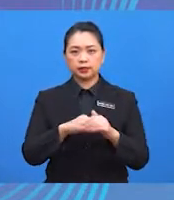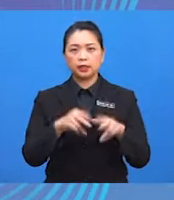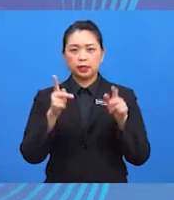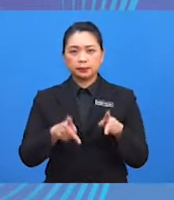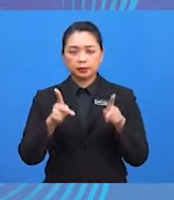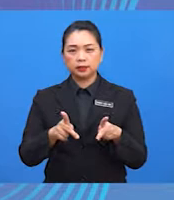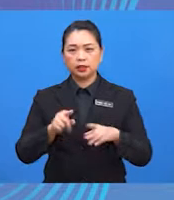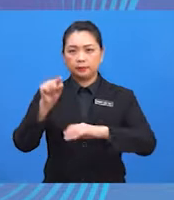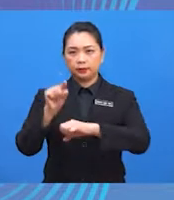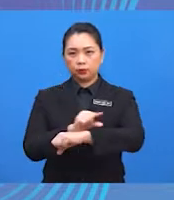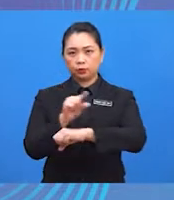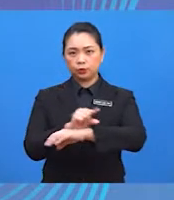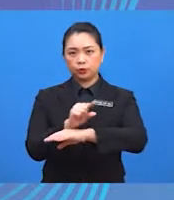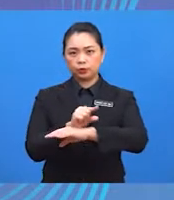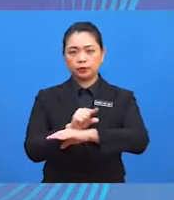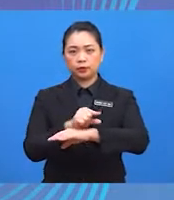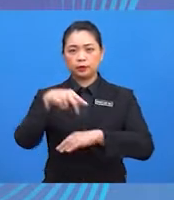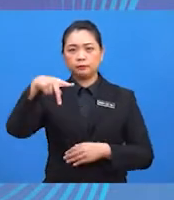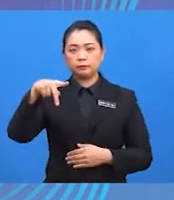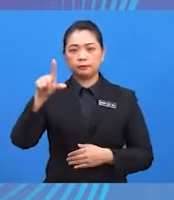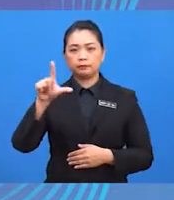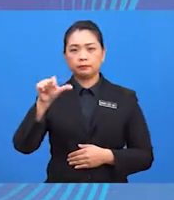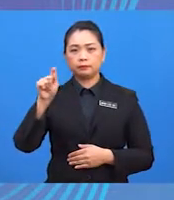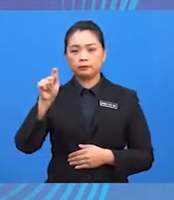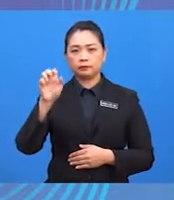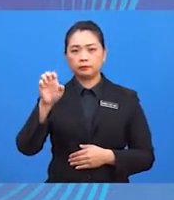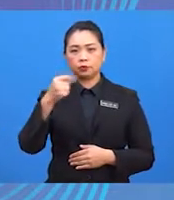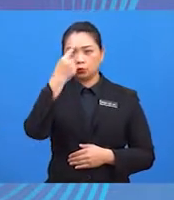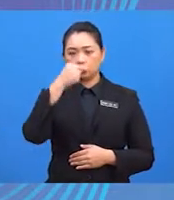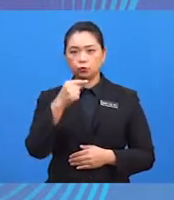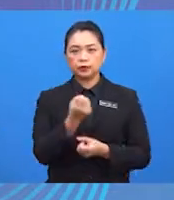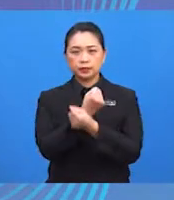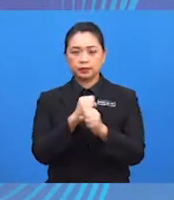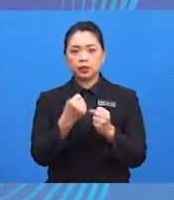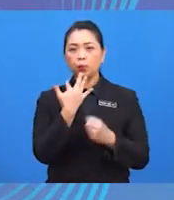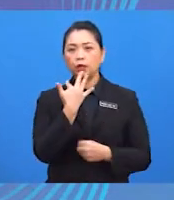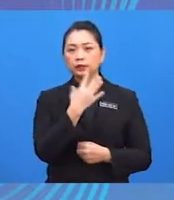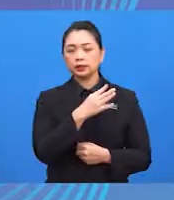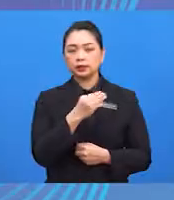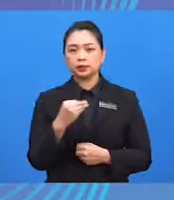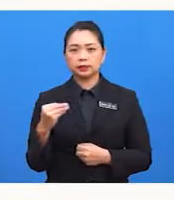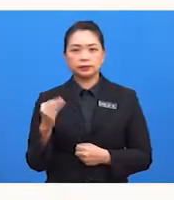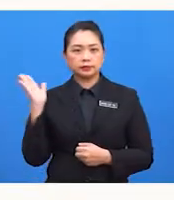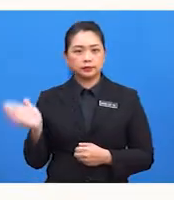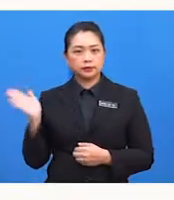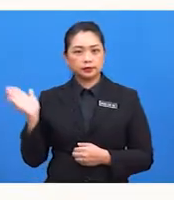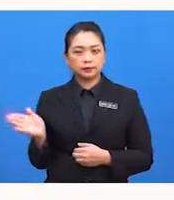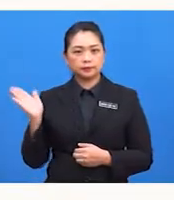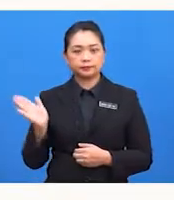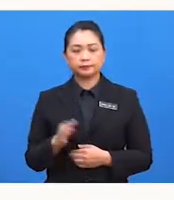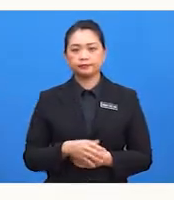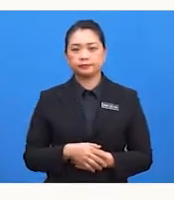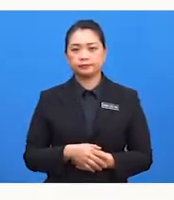pelajar menggunakan palette untuk menyediakan warna dan pancuhan warna seperti ini.